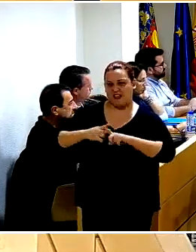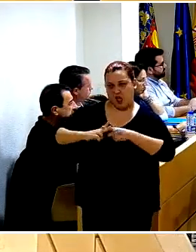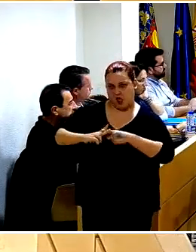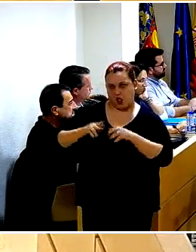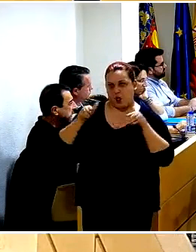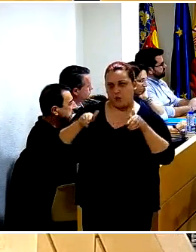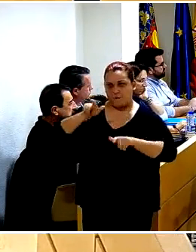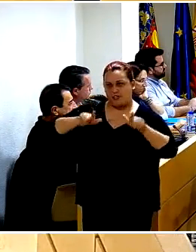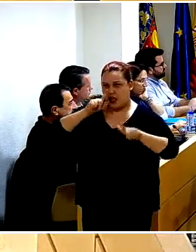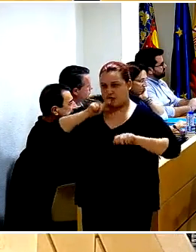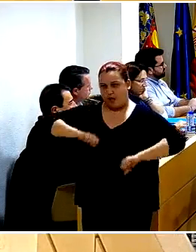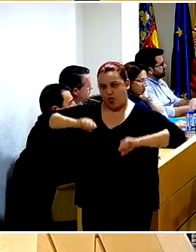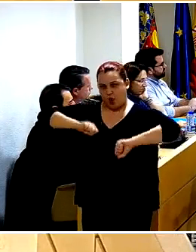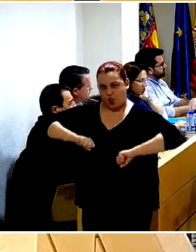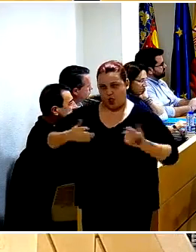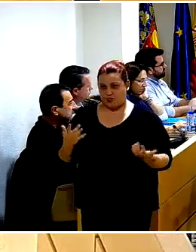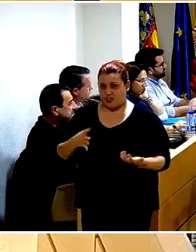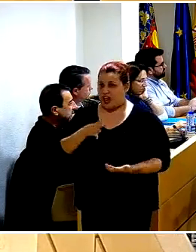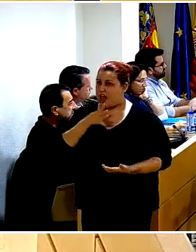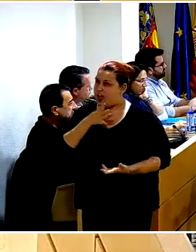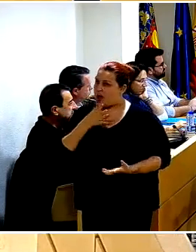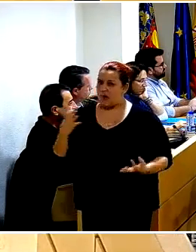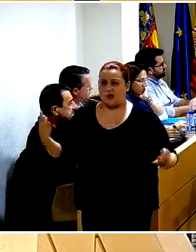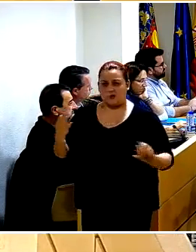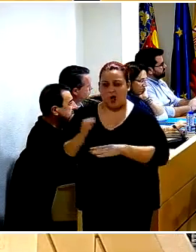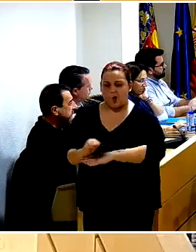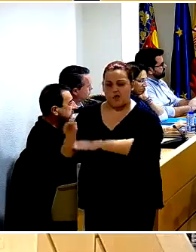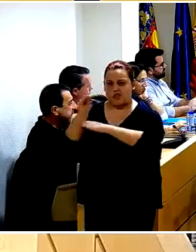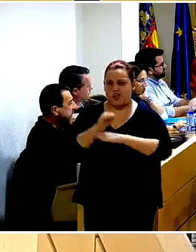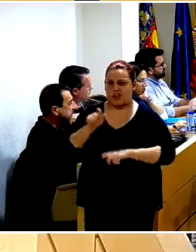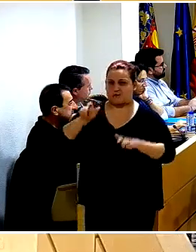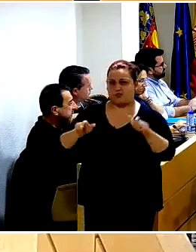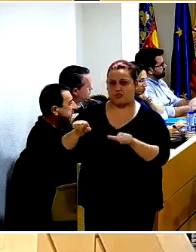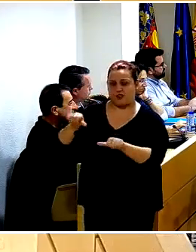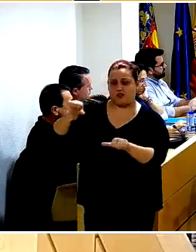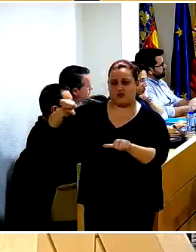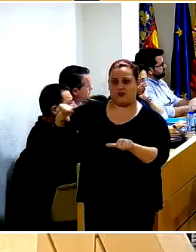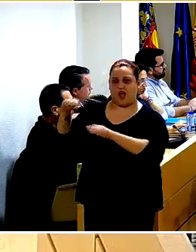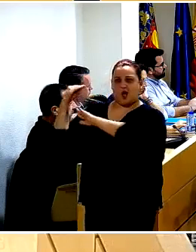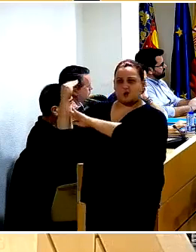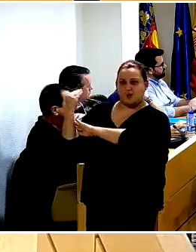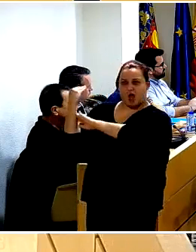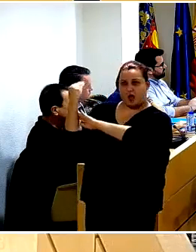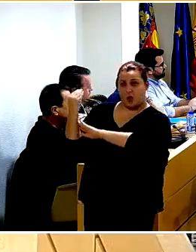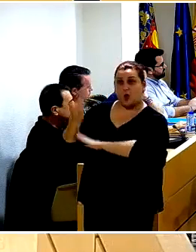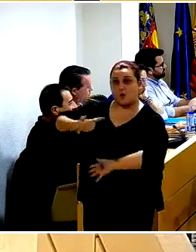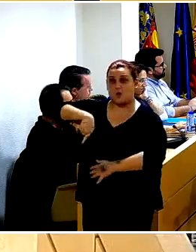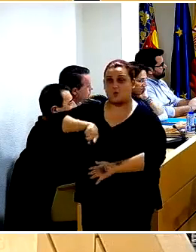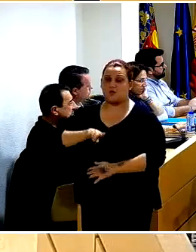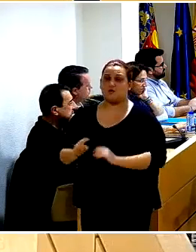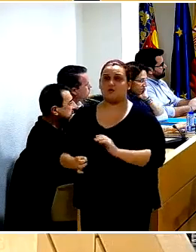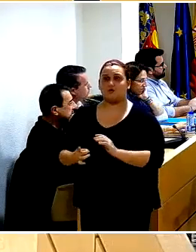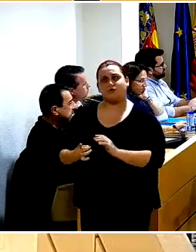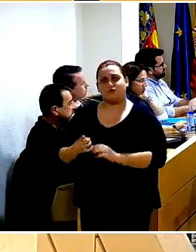del nostre poble. Ja és hora de que cuidem a les persones que ens han cuidat tota la vida. També creix el pressupost de joventut un